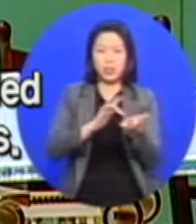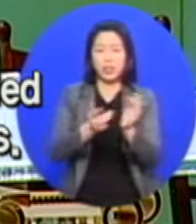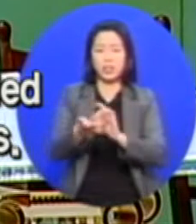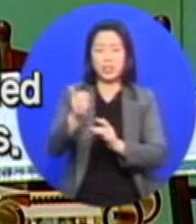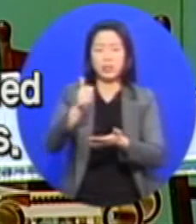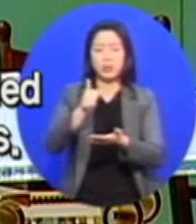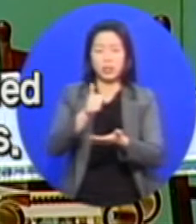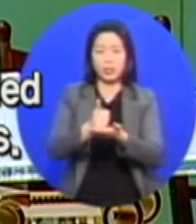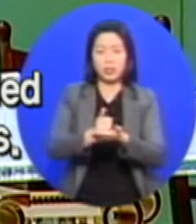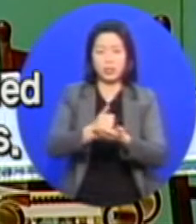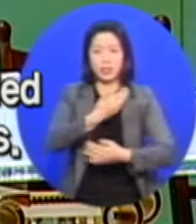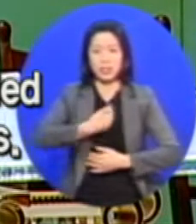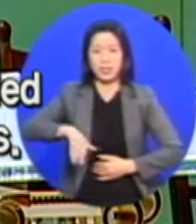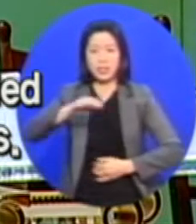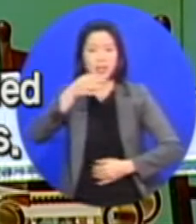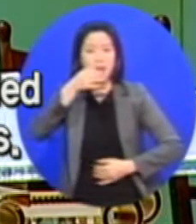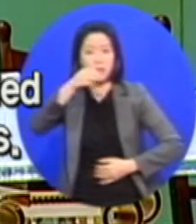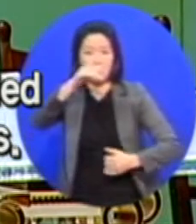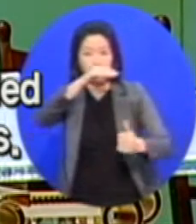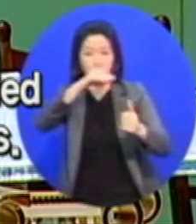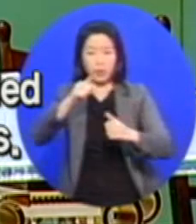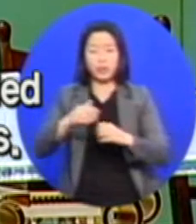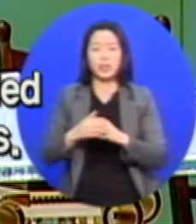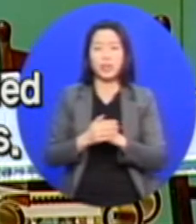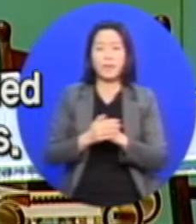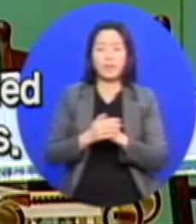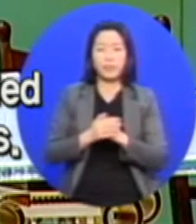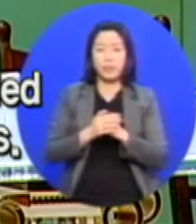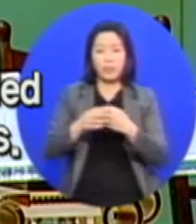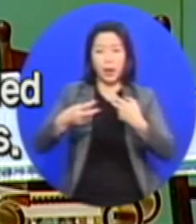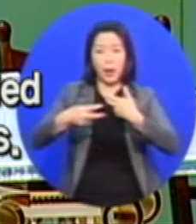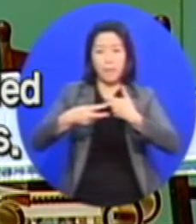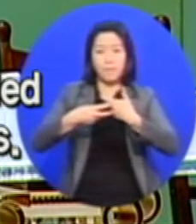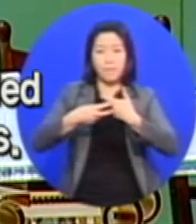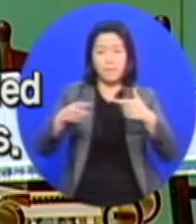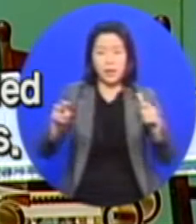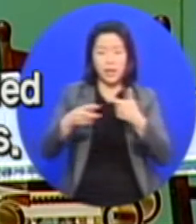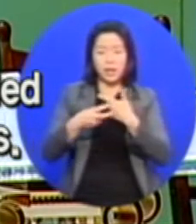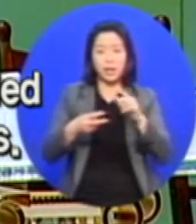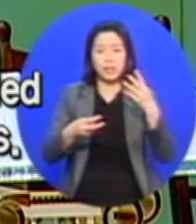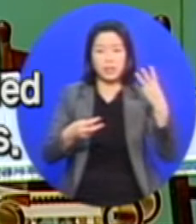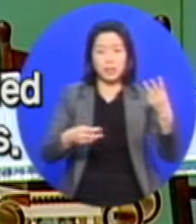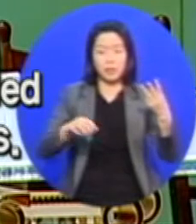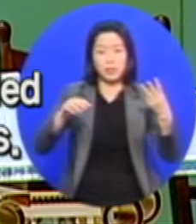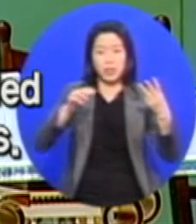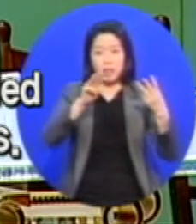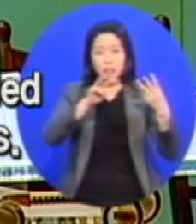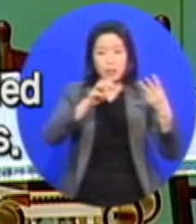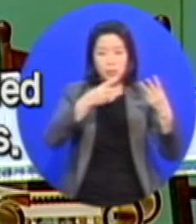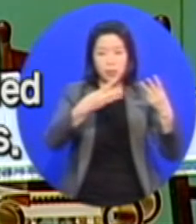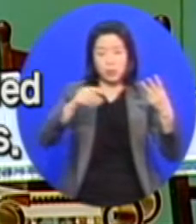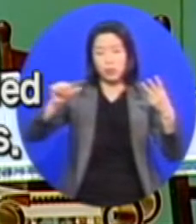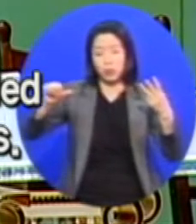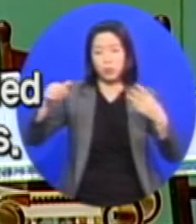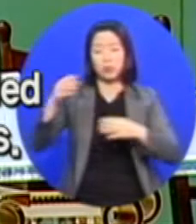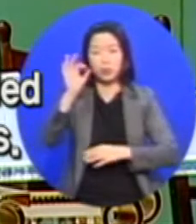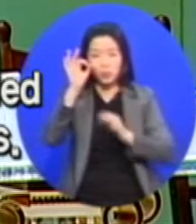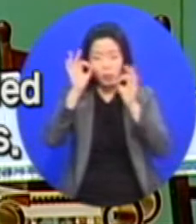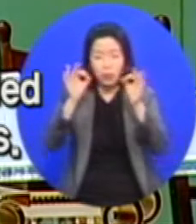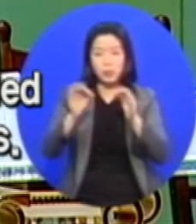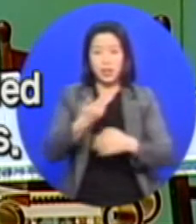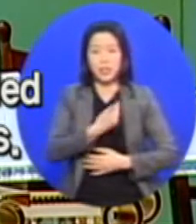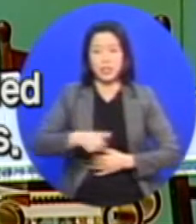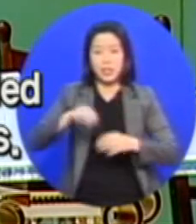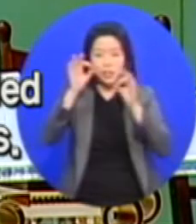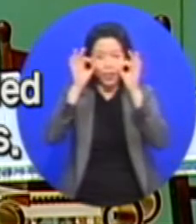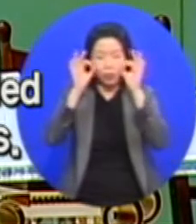부르실 때 마가복음 3장 의 13절 듯이 보 절까지 보면 예수님이 제자들을 부르실 때